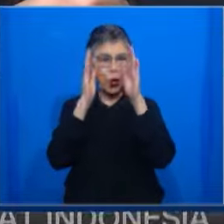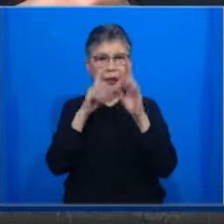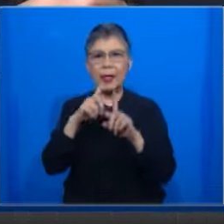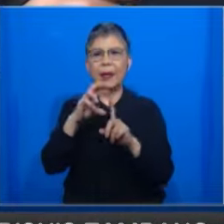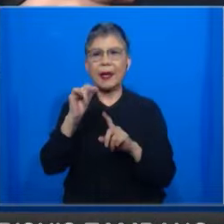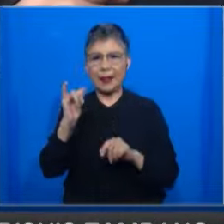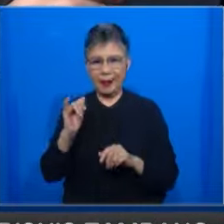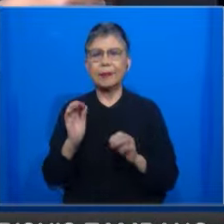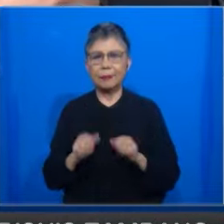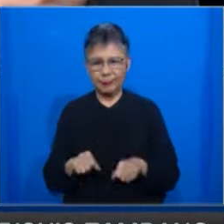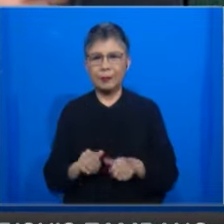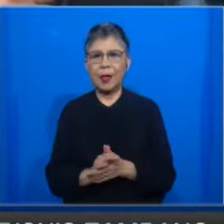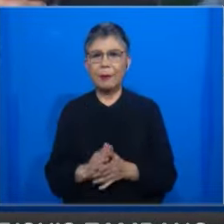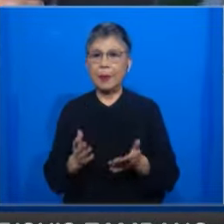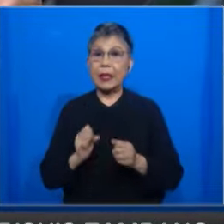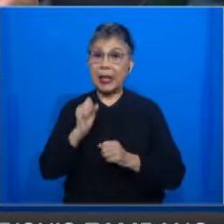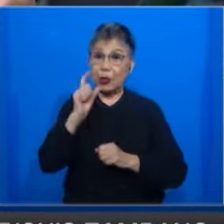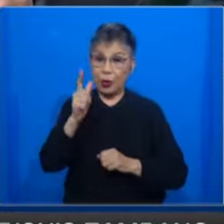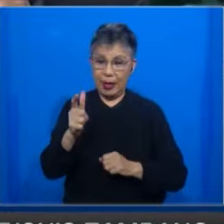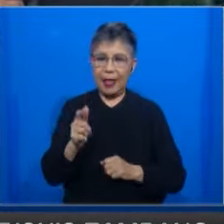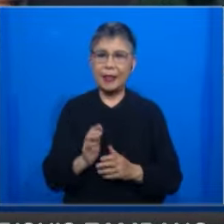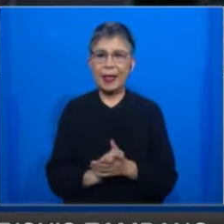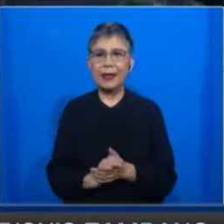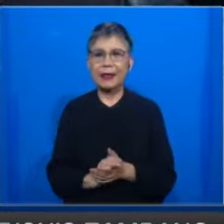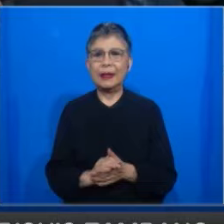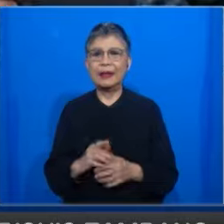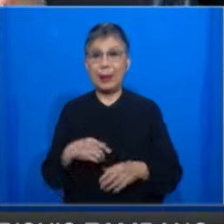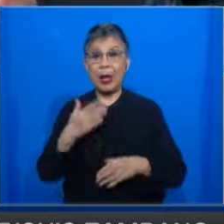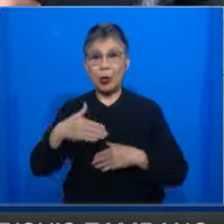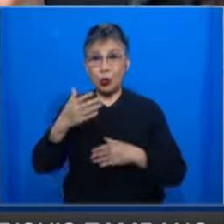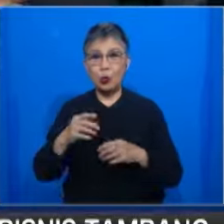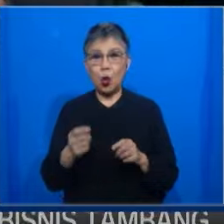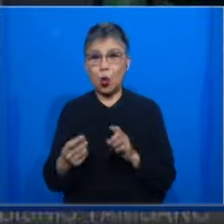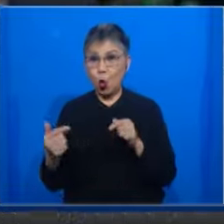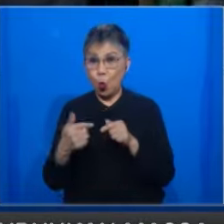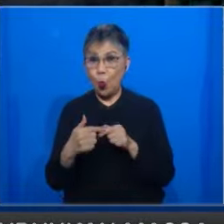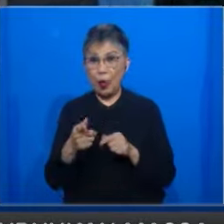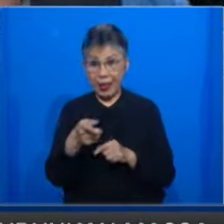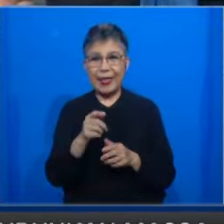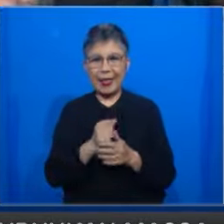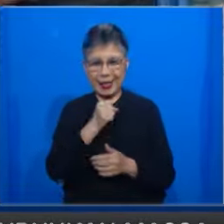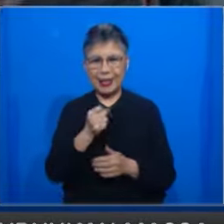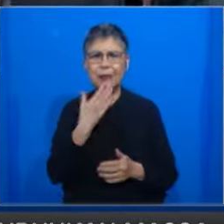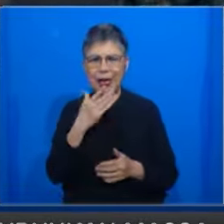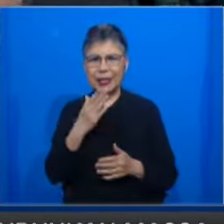DPR, bagaimana selanjutnya, dan kami akan terus menghubungi Anda kembali. Terima kasih, Albi. Selamat bertugas kembali.